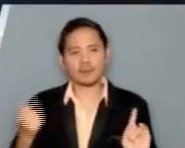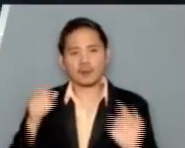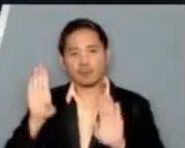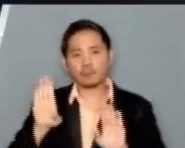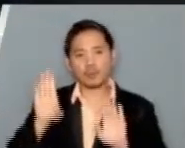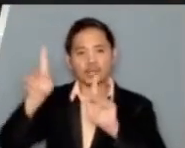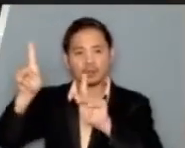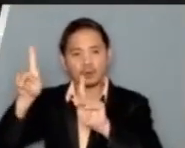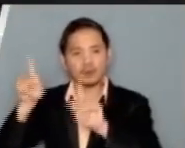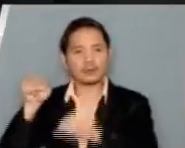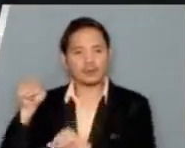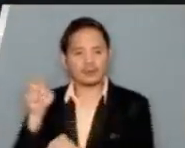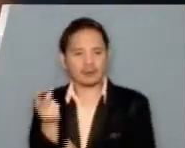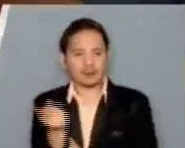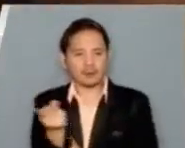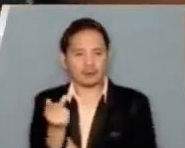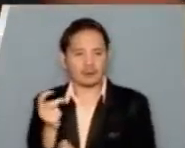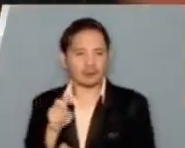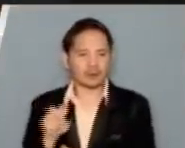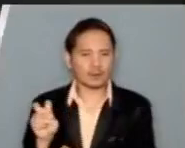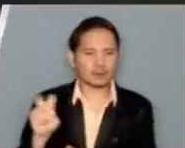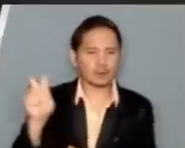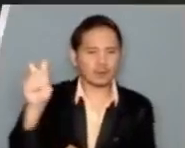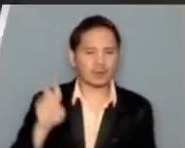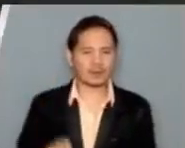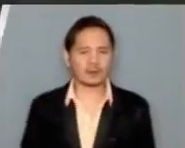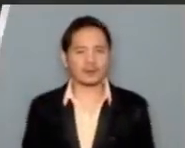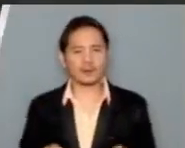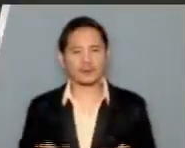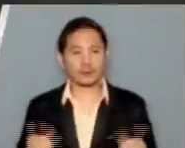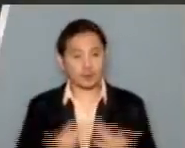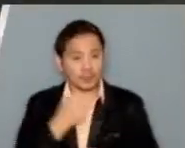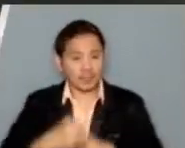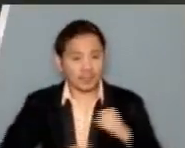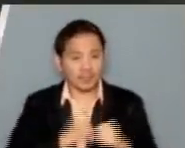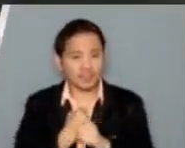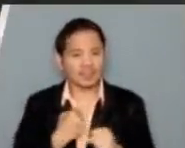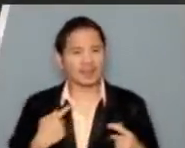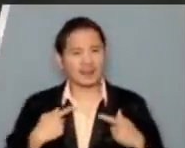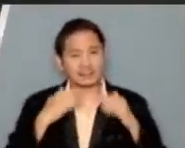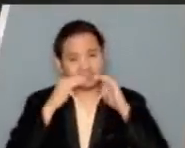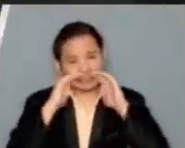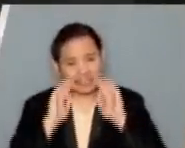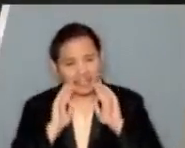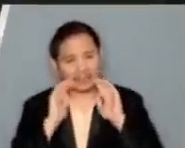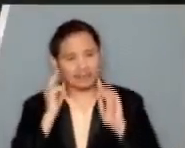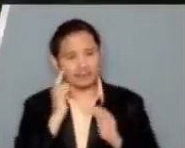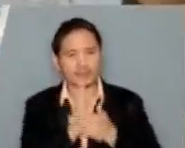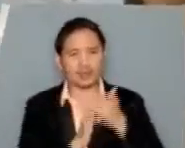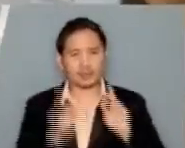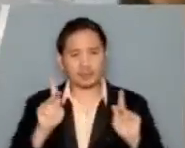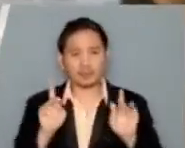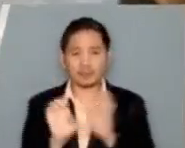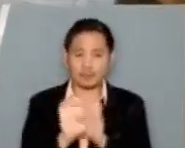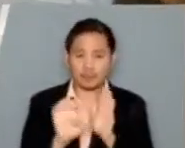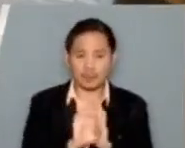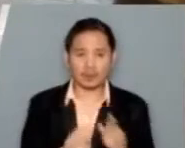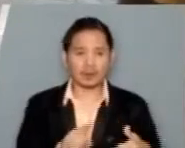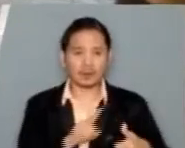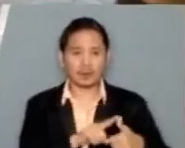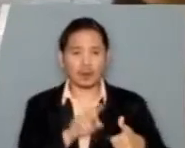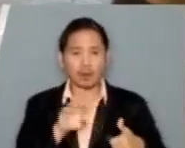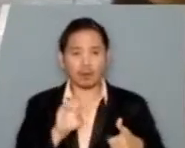pero ang masayang pagsalubong sa bagong taon malungkot naman sa iilan tulad na lang ni Roberto batangan na